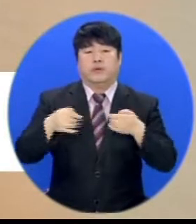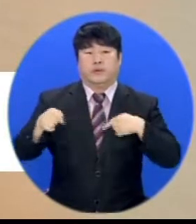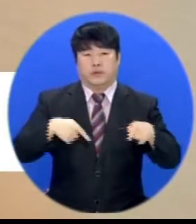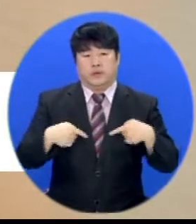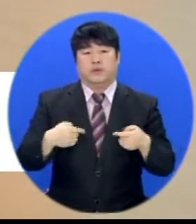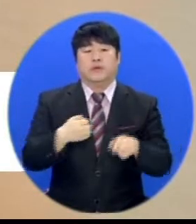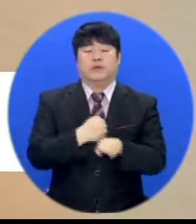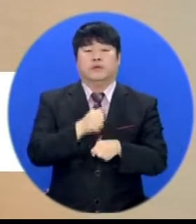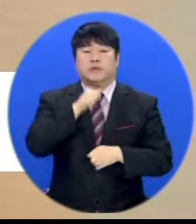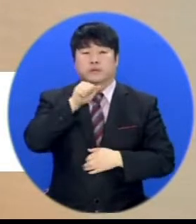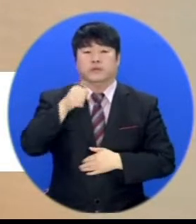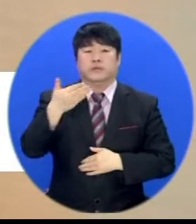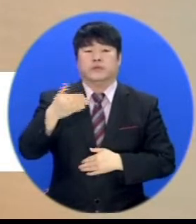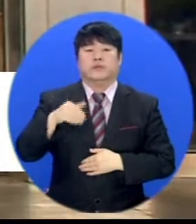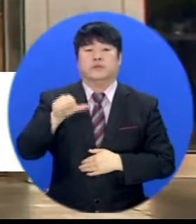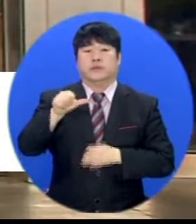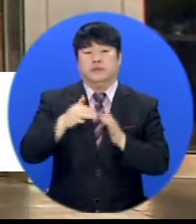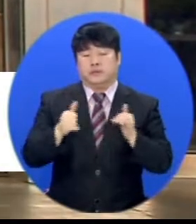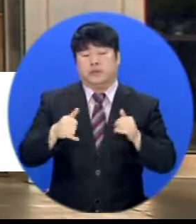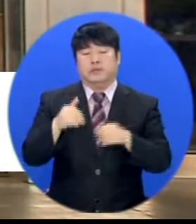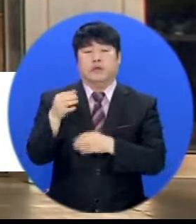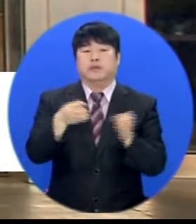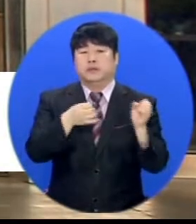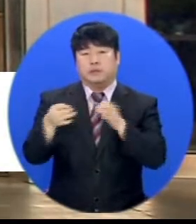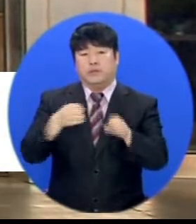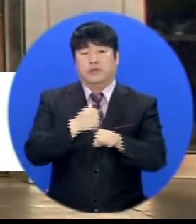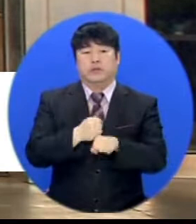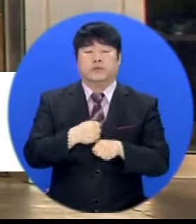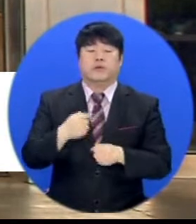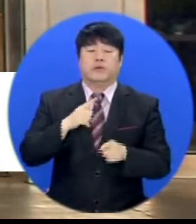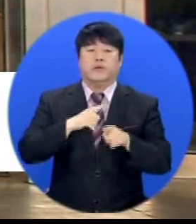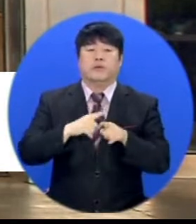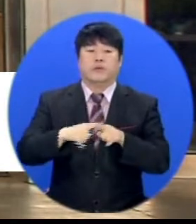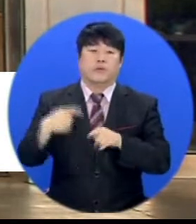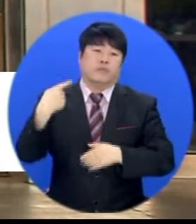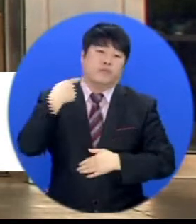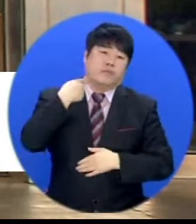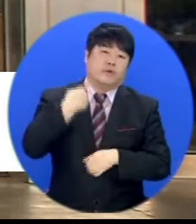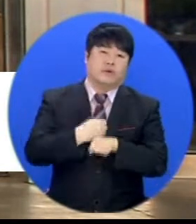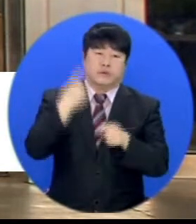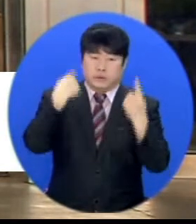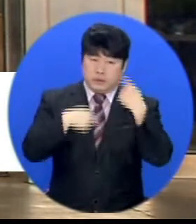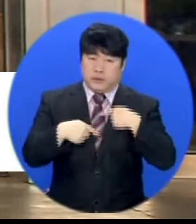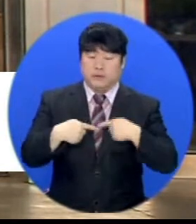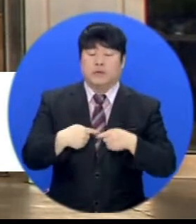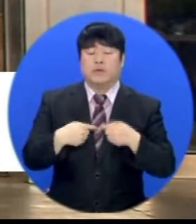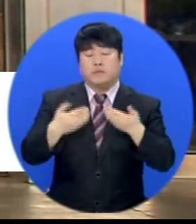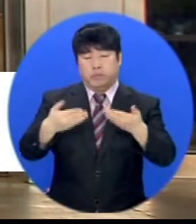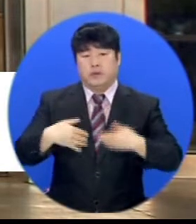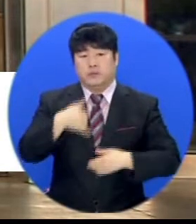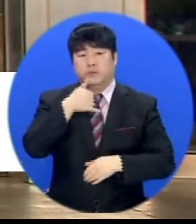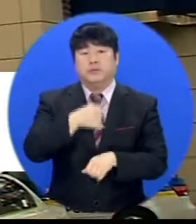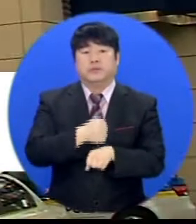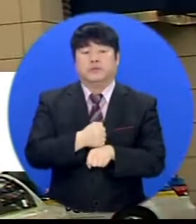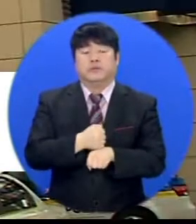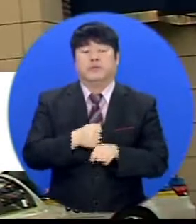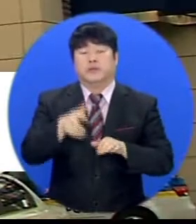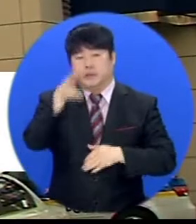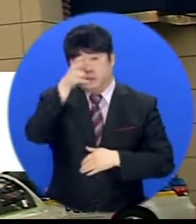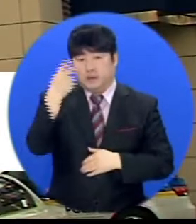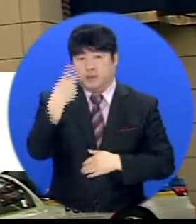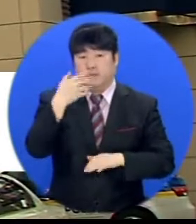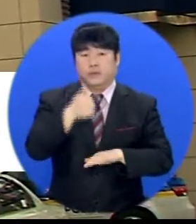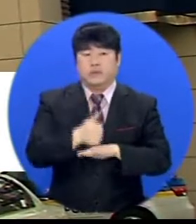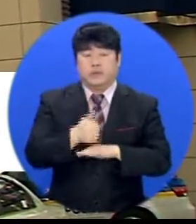행정직원 59살 A 씨와 이야기를 나누던 중 목을 흉기로 찔러 상처 입힌 혐의를 받고 있습니다. 경찰 조사